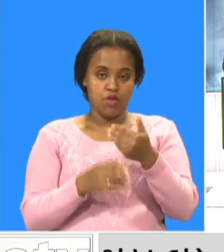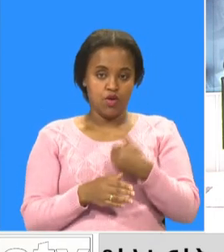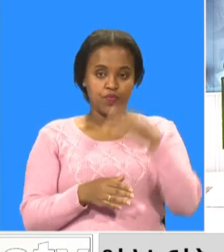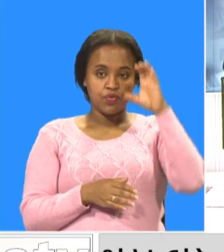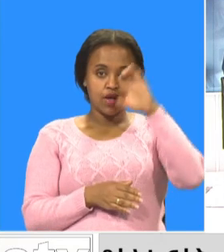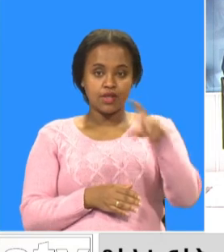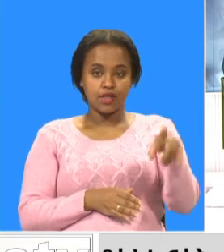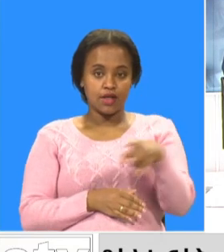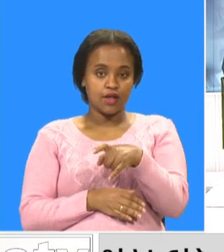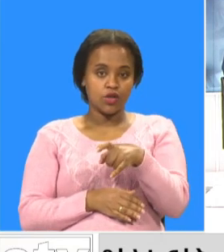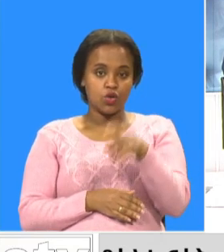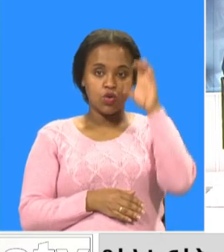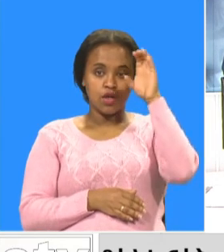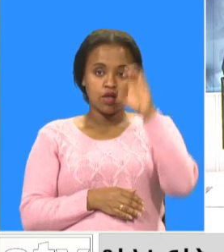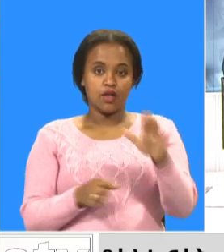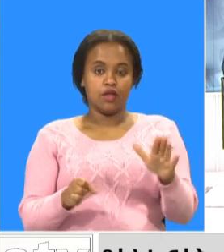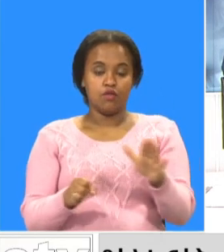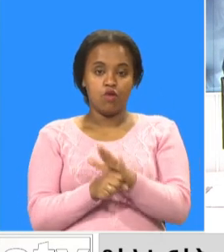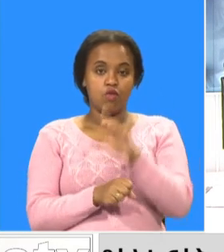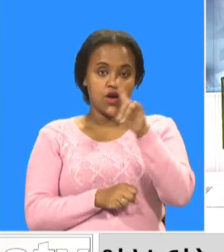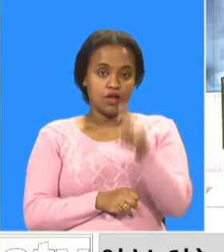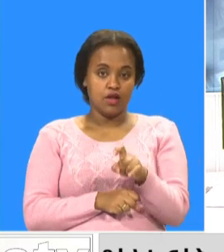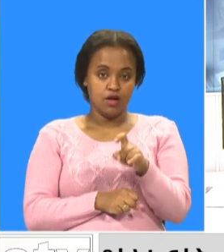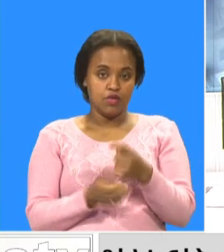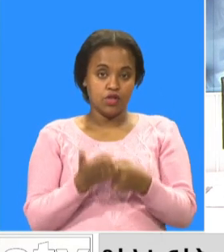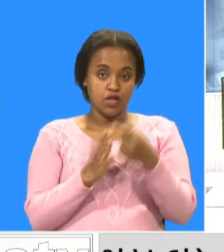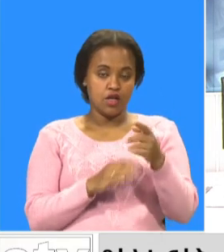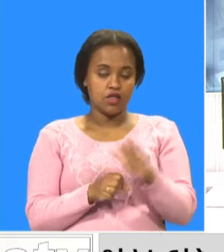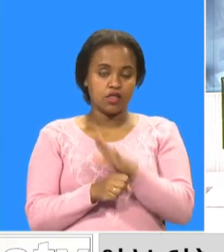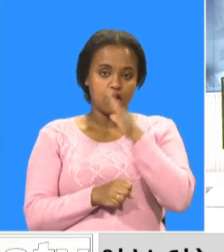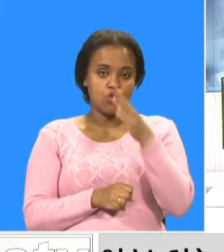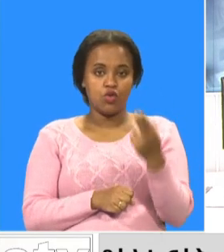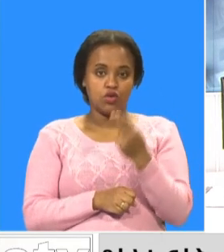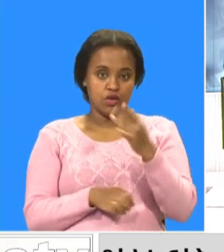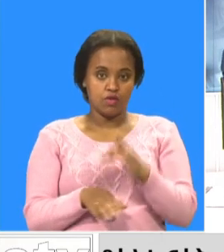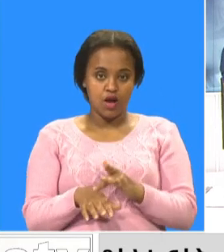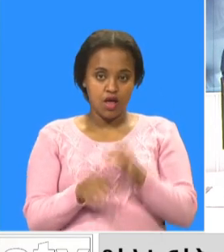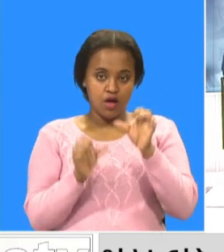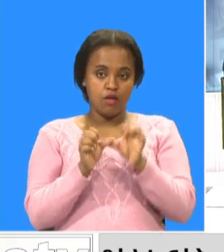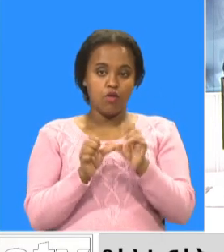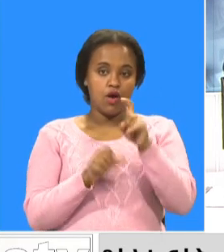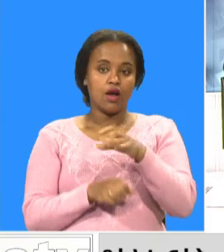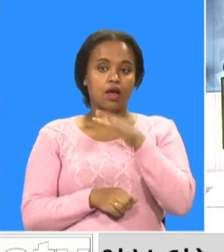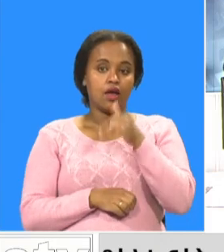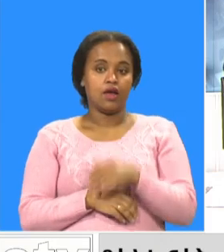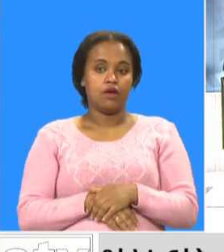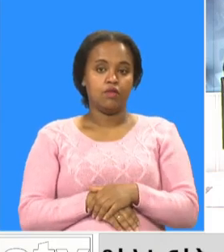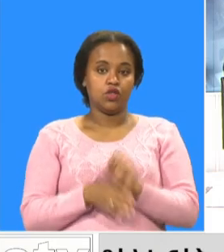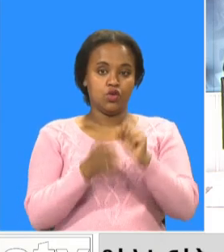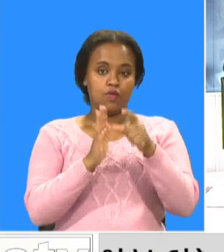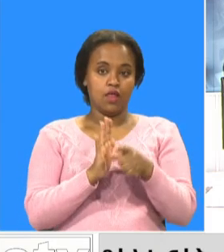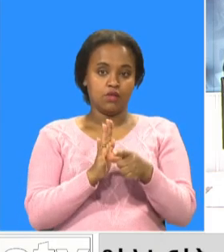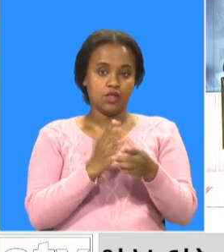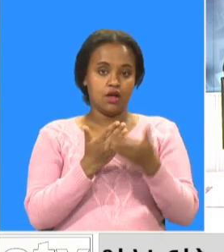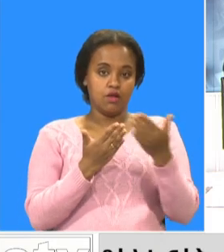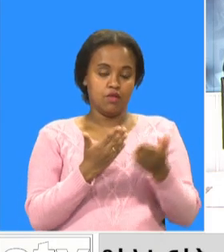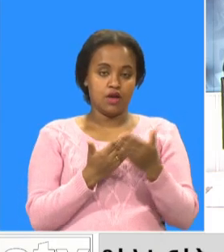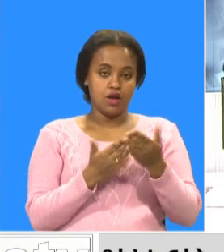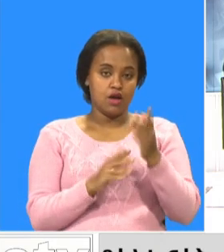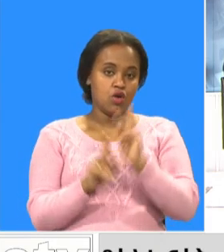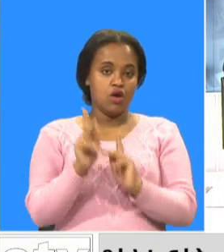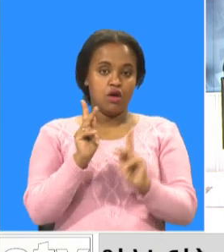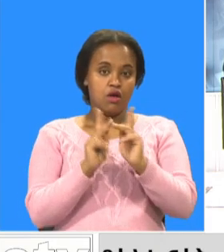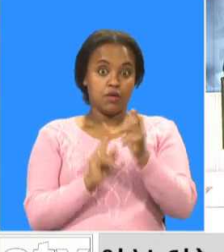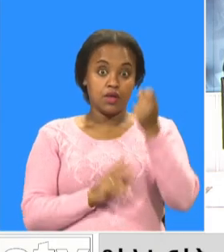አስገዳጅ የሆኑ የግድ ማሟላት አለባቸው። ያንን ሳያሟሉ ጥቅም ላይ መዋል የለባቸው። ለምሳሌ በቀላሉ